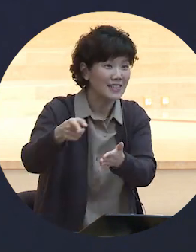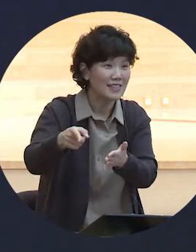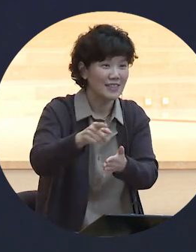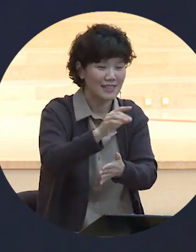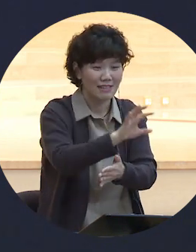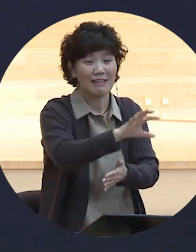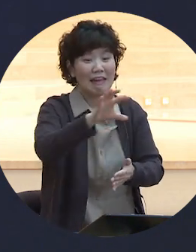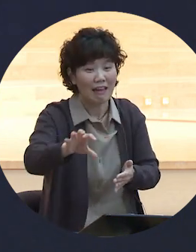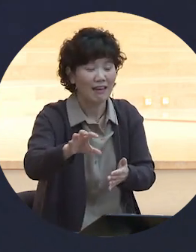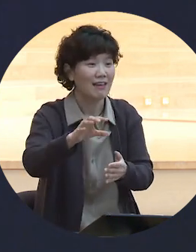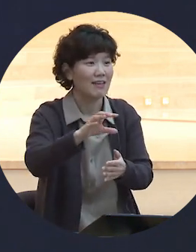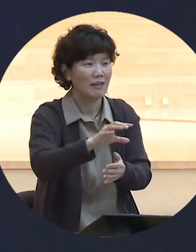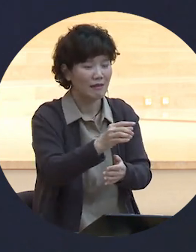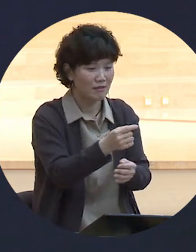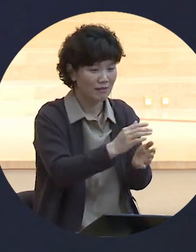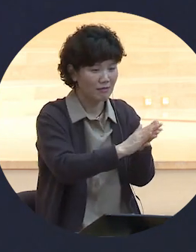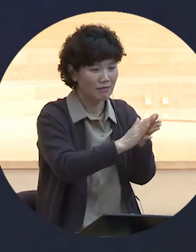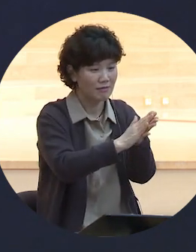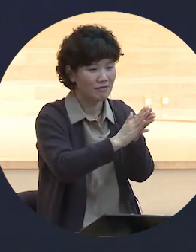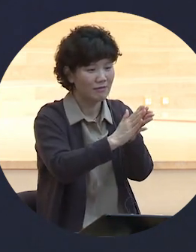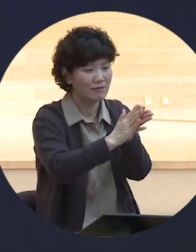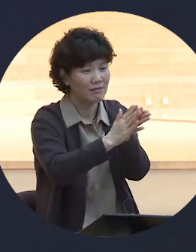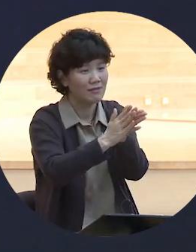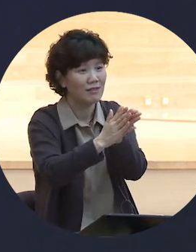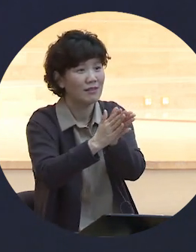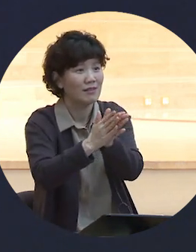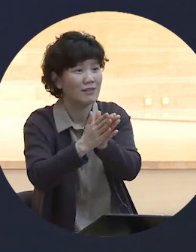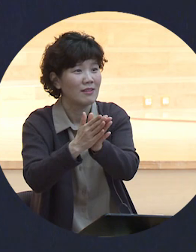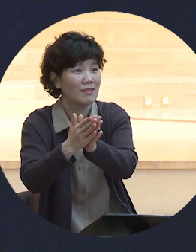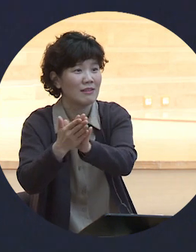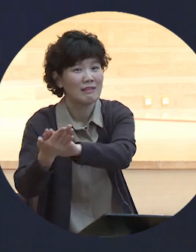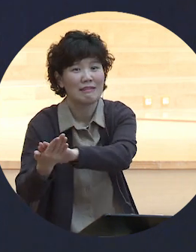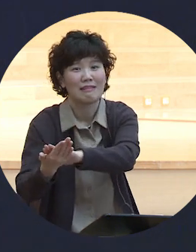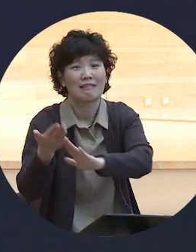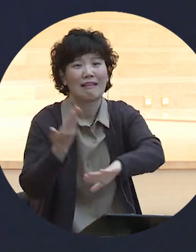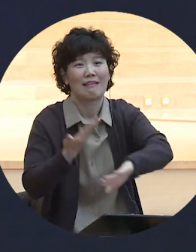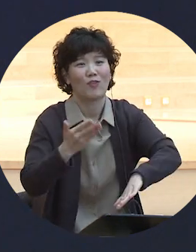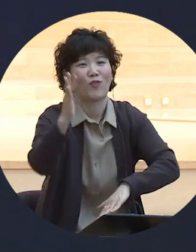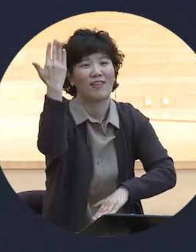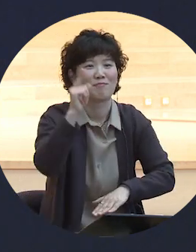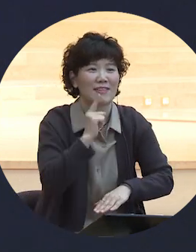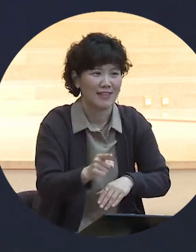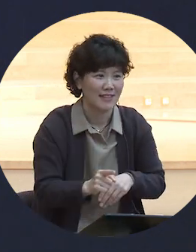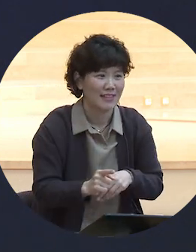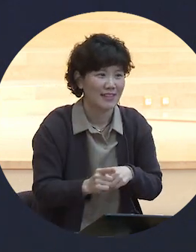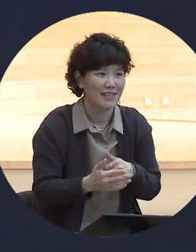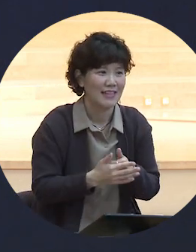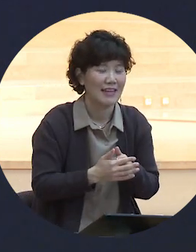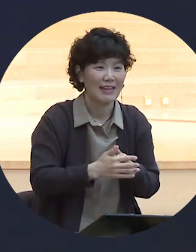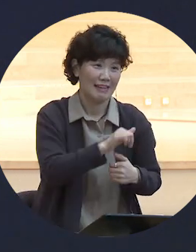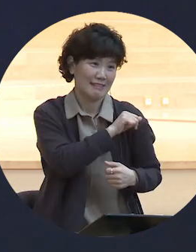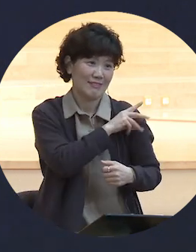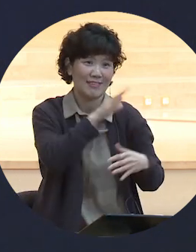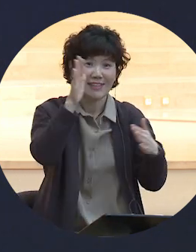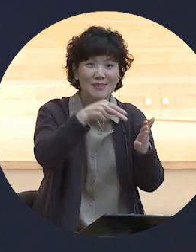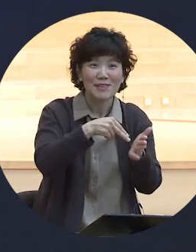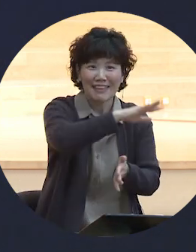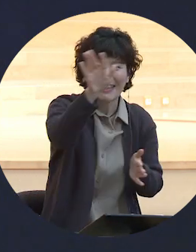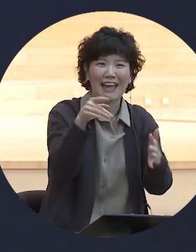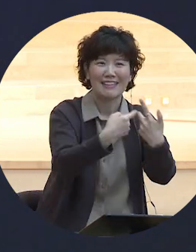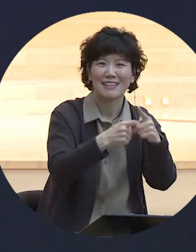만들, 조금 조금씩 가면 갈수록 달라진 거예요. 자, 초등학생도 이거 다 아는